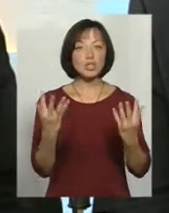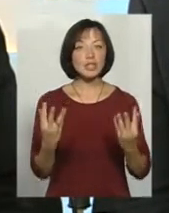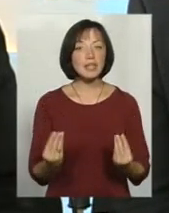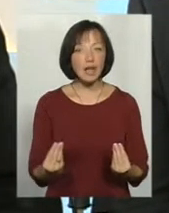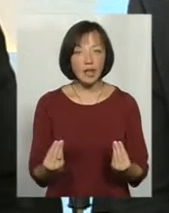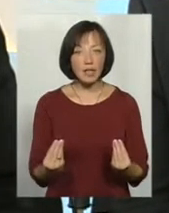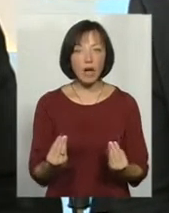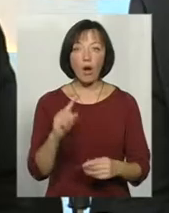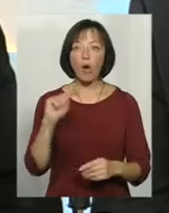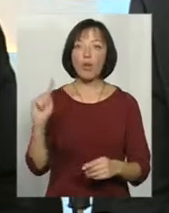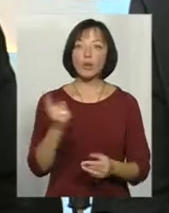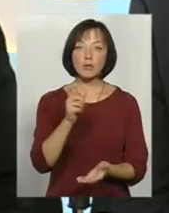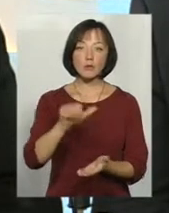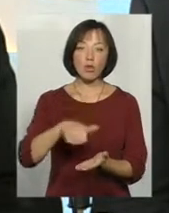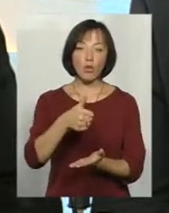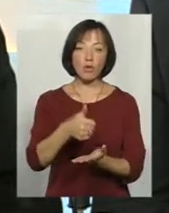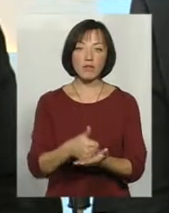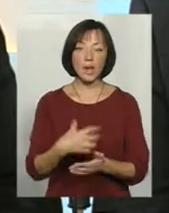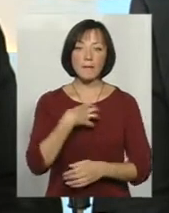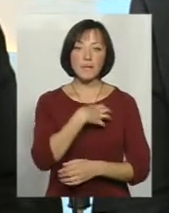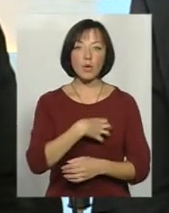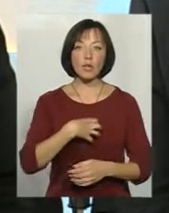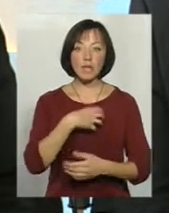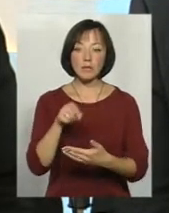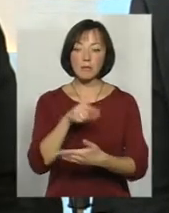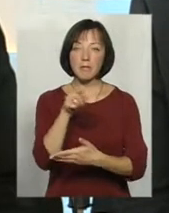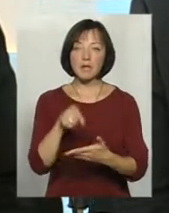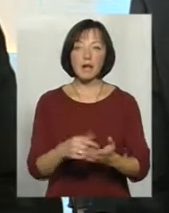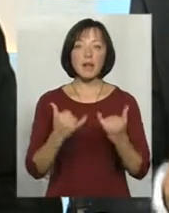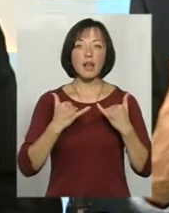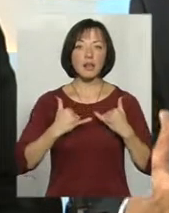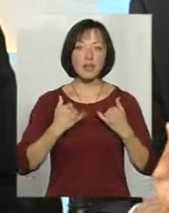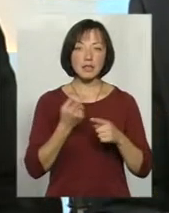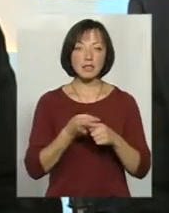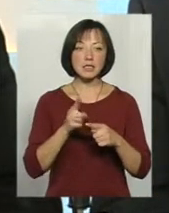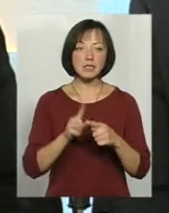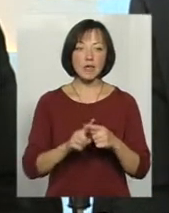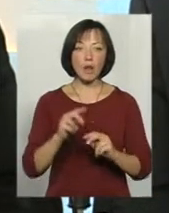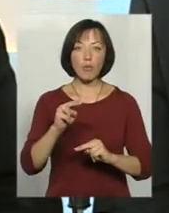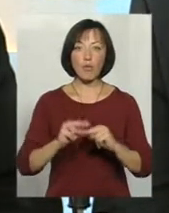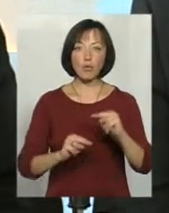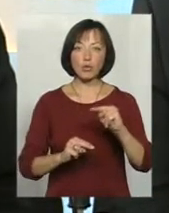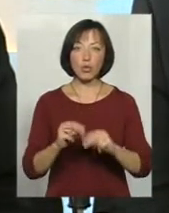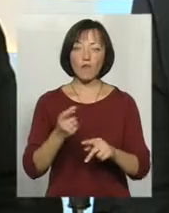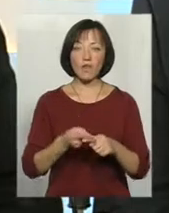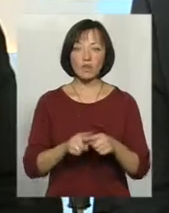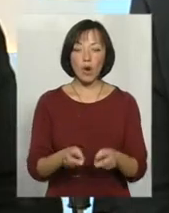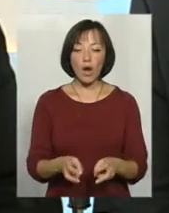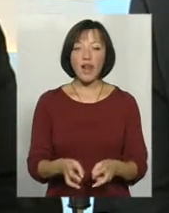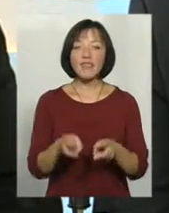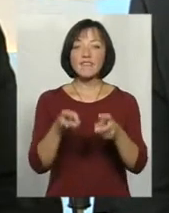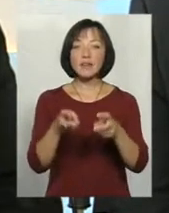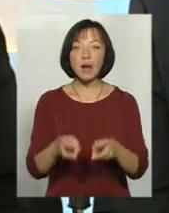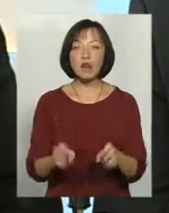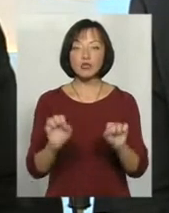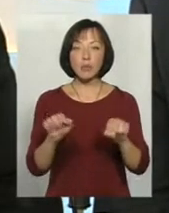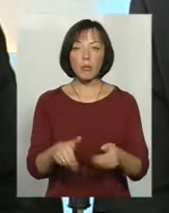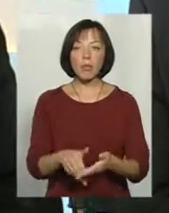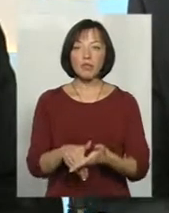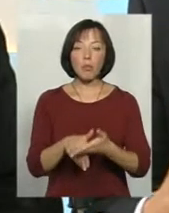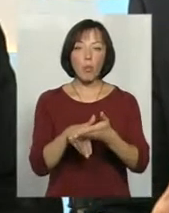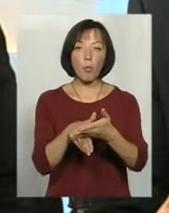на сьогоднішній день, одним із головним таким пріоритетним питанням для нас стало це от побудова цього ліфта, для того, щоб ми могли